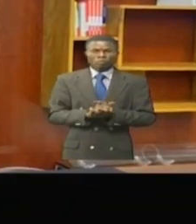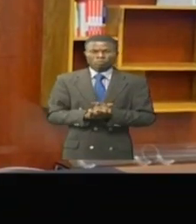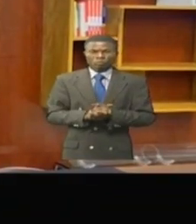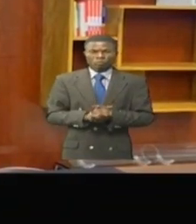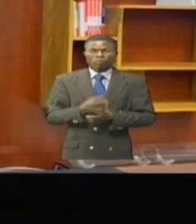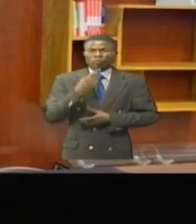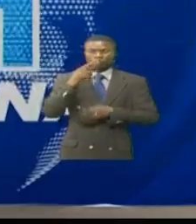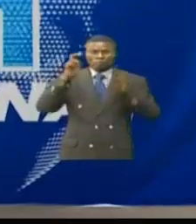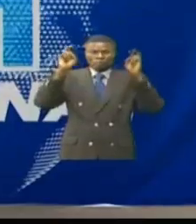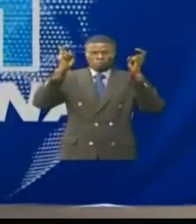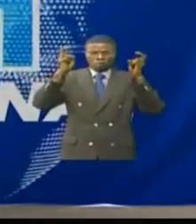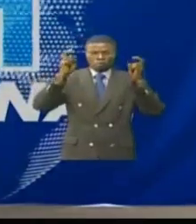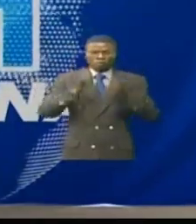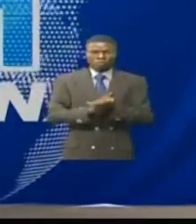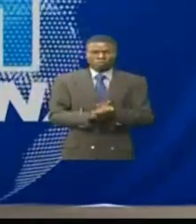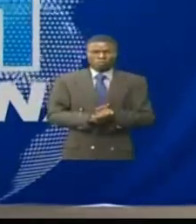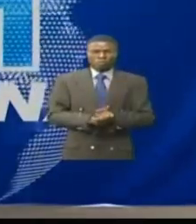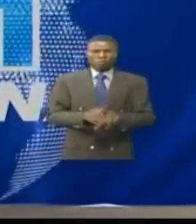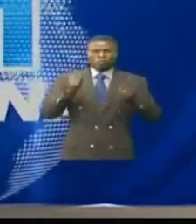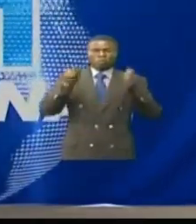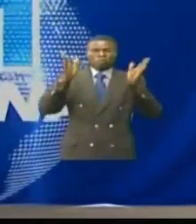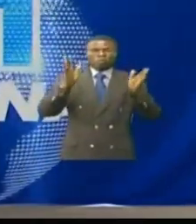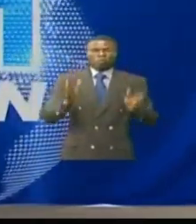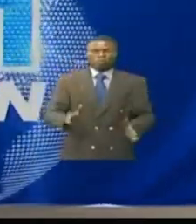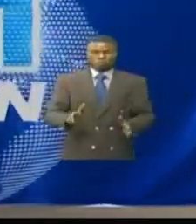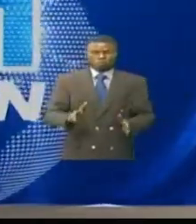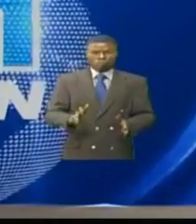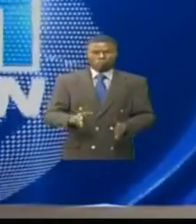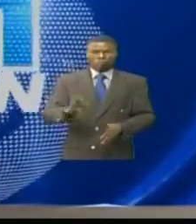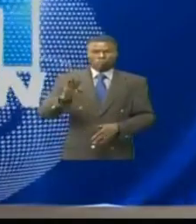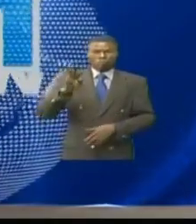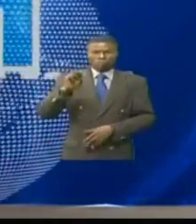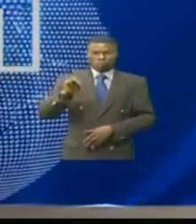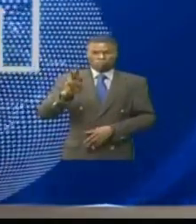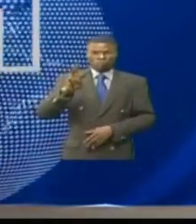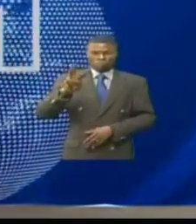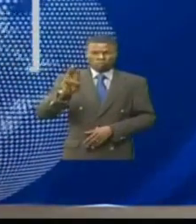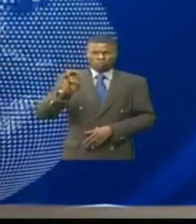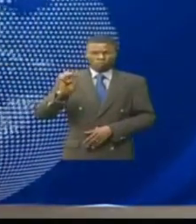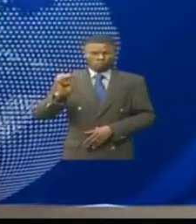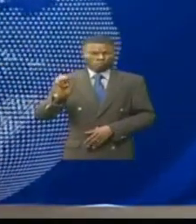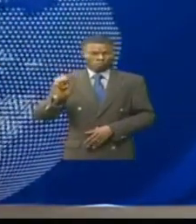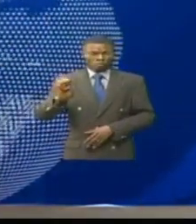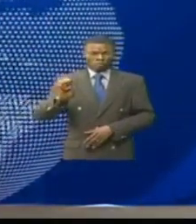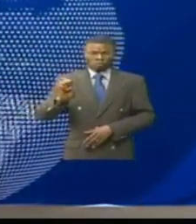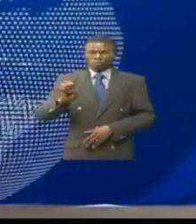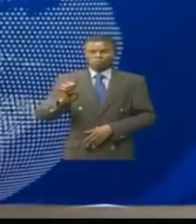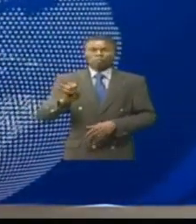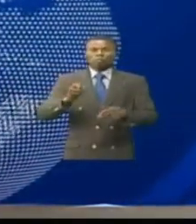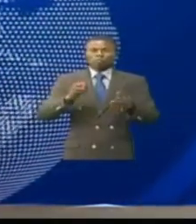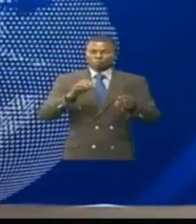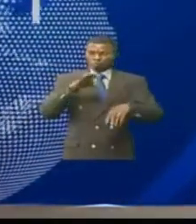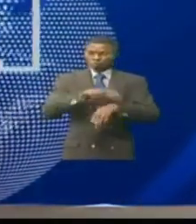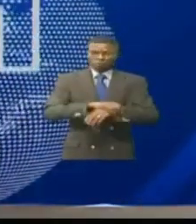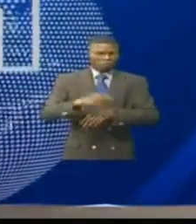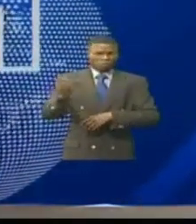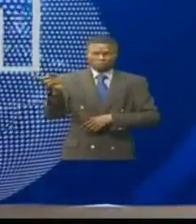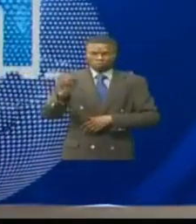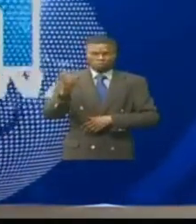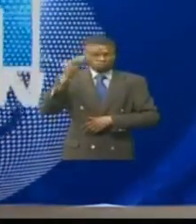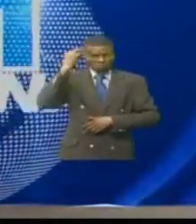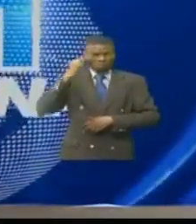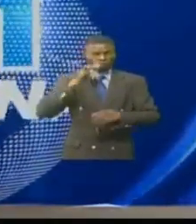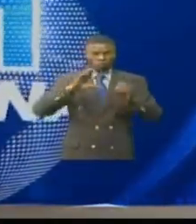Jeudi au sommaire, Steve Wemby, correspondant du journal New York Times, cette mise au point est celle du ministre de